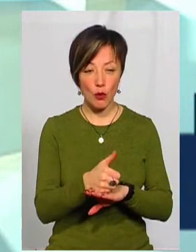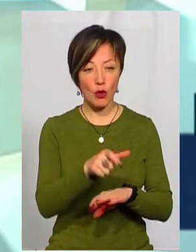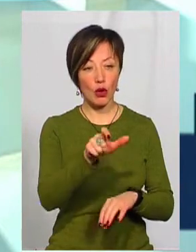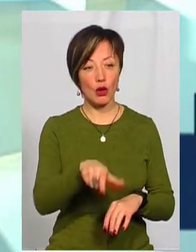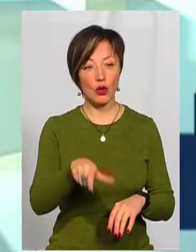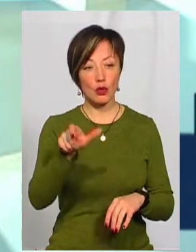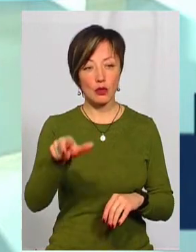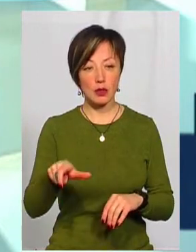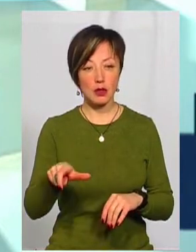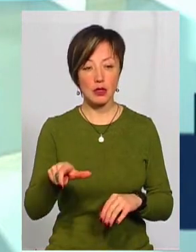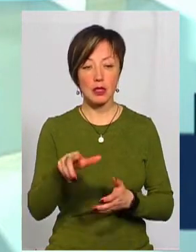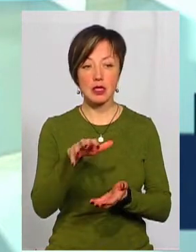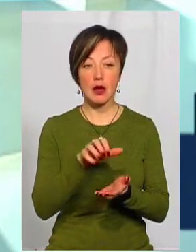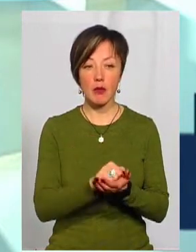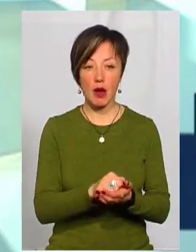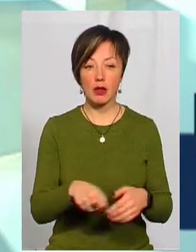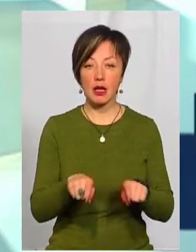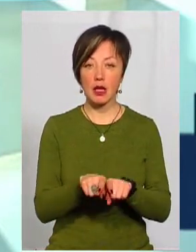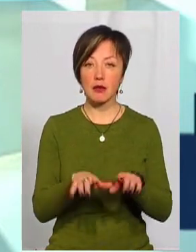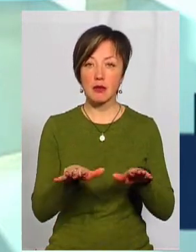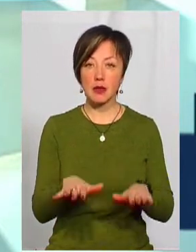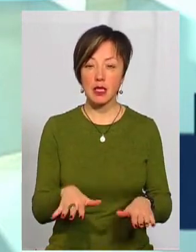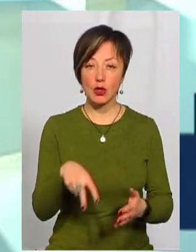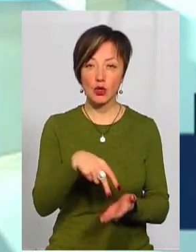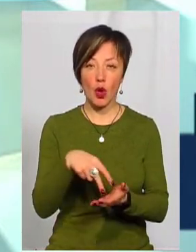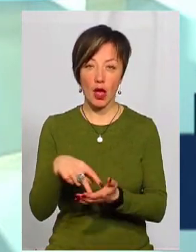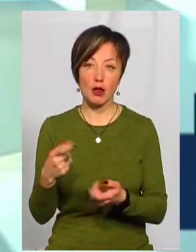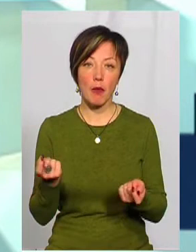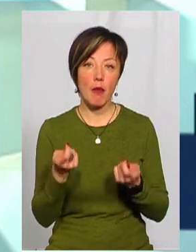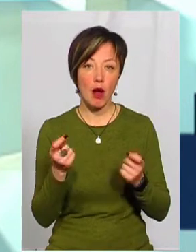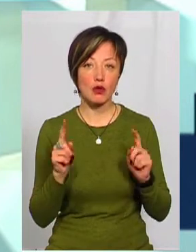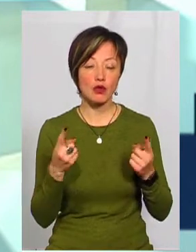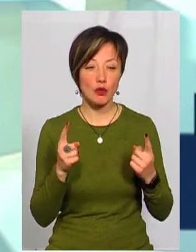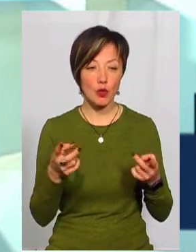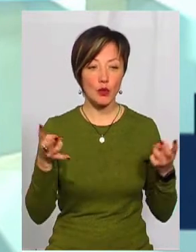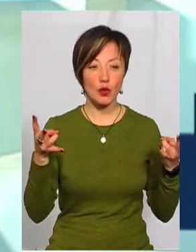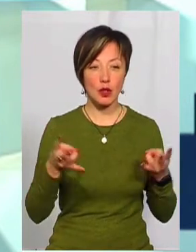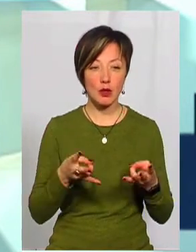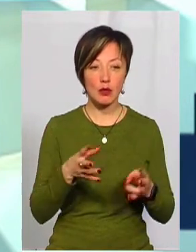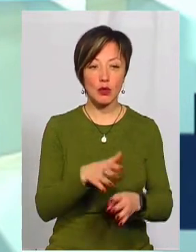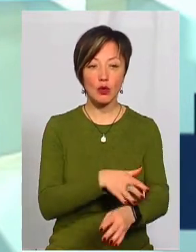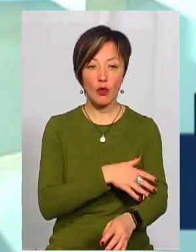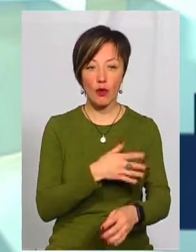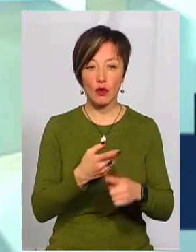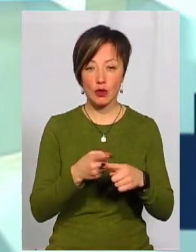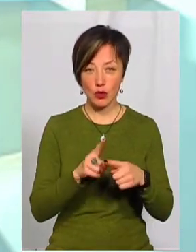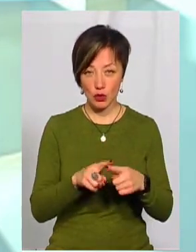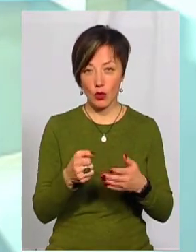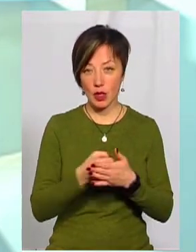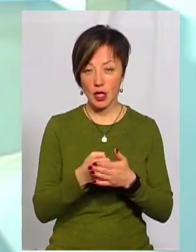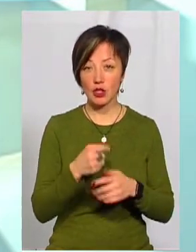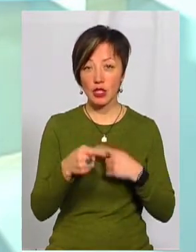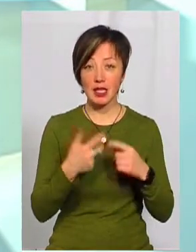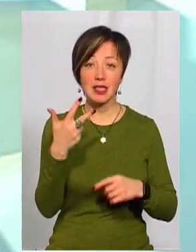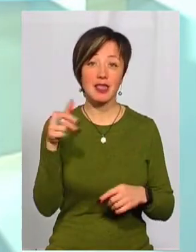люди займають такі місця, стоячих дуже мало. Чому? Нам потрібно до того ще йти, звичайно, тому що через